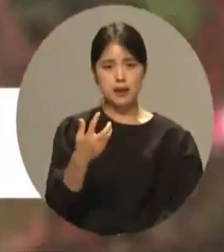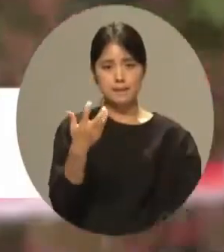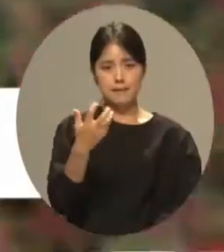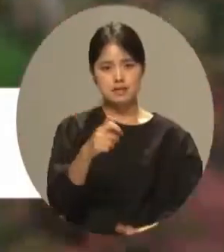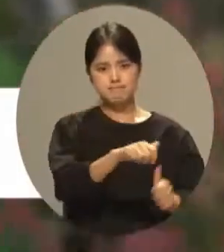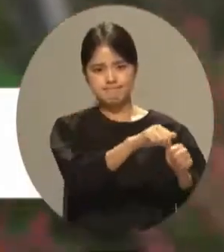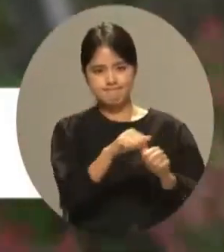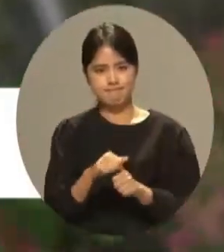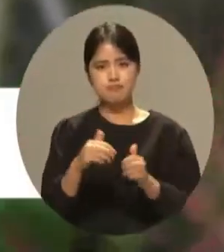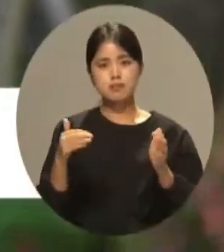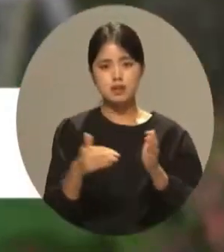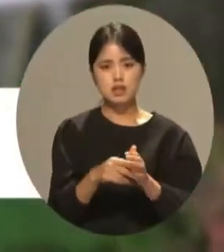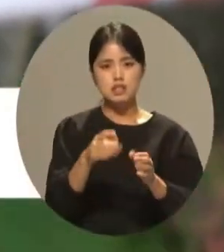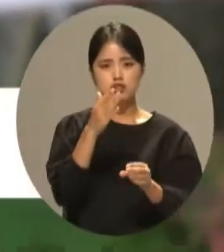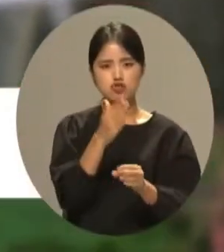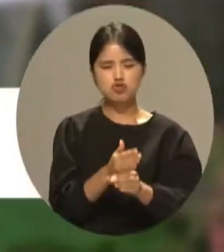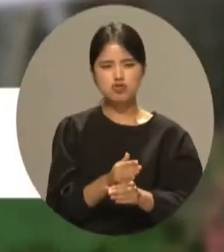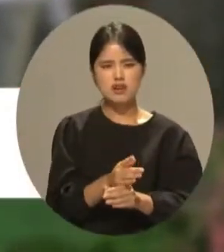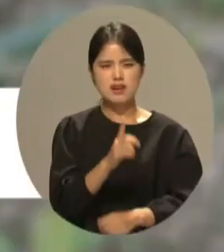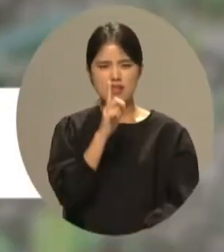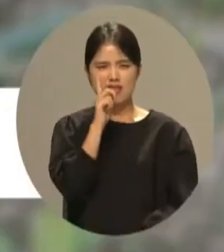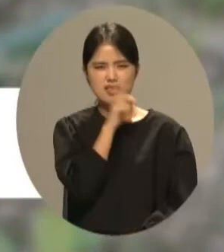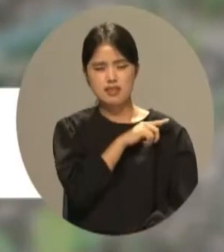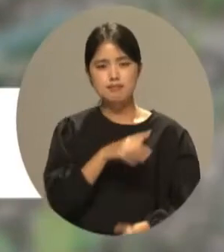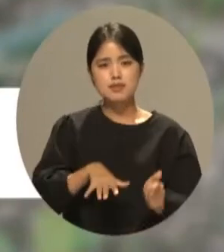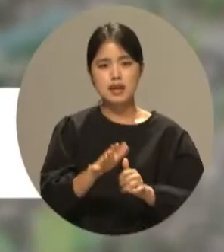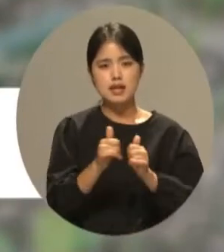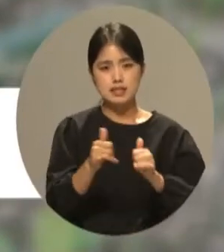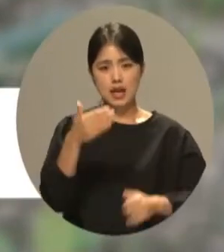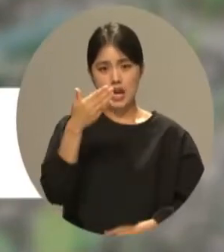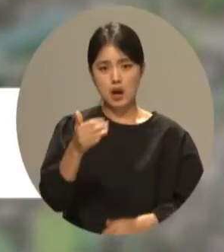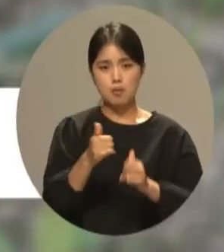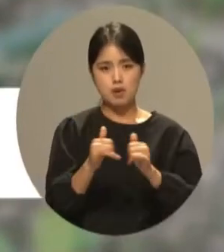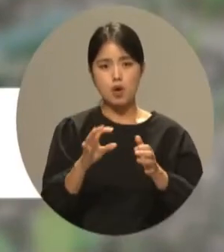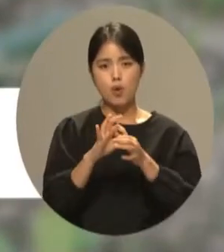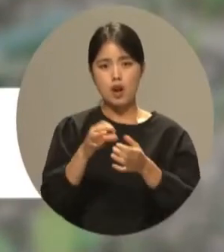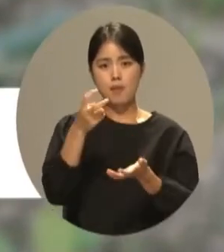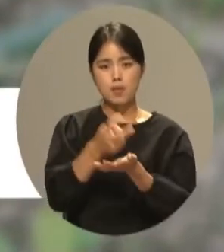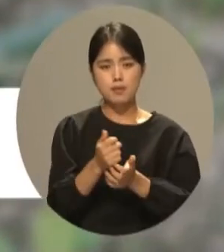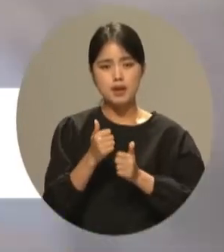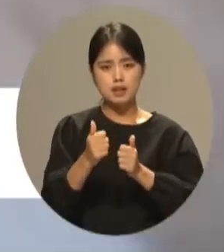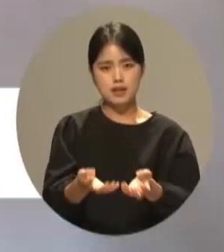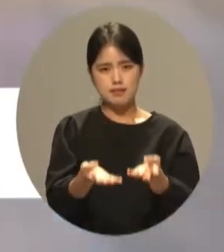입건돼 이 가운데 죄질이 좋지 않은 가 이자 9명은 관련법에 따라 유치장에 이 깜 됐습니다